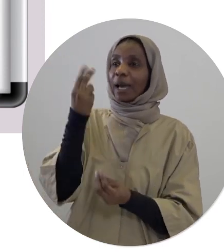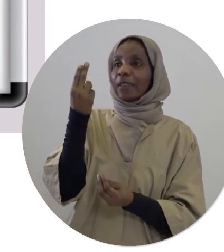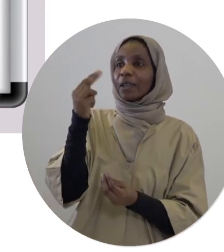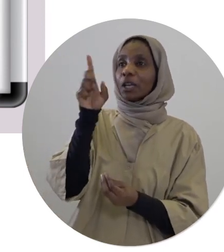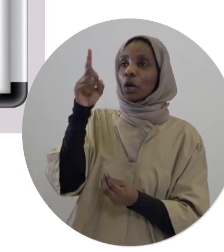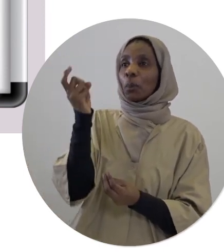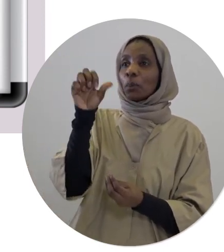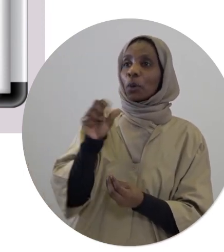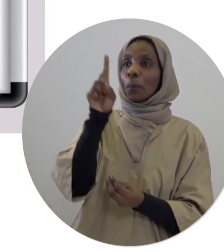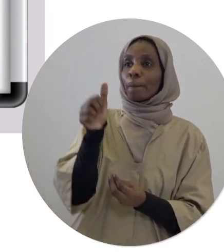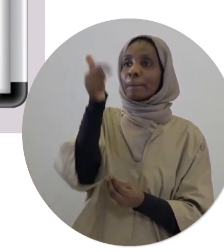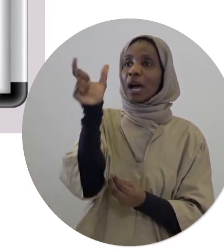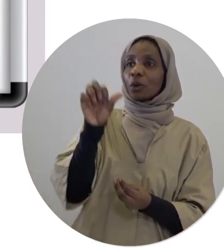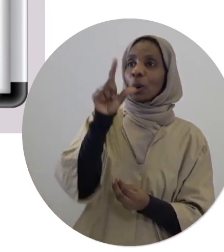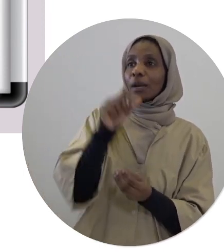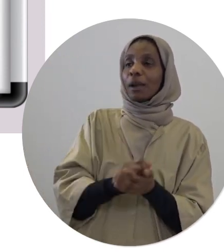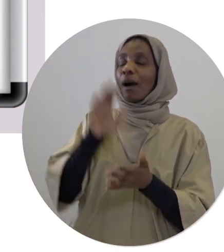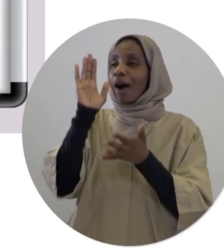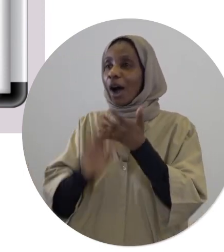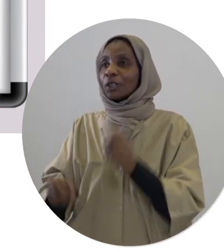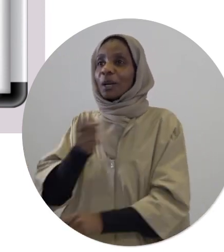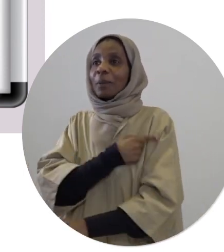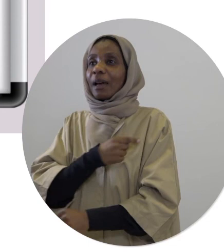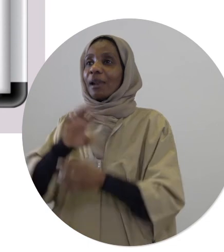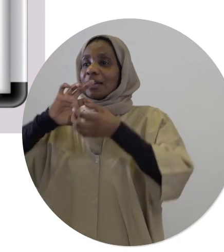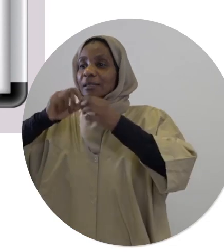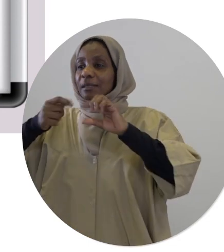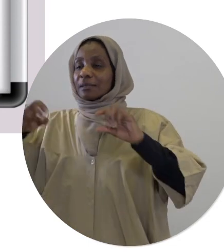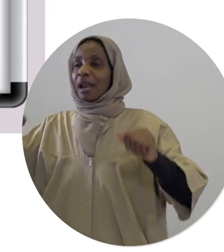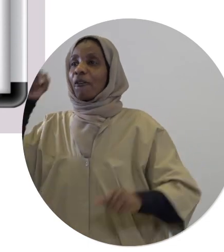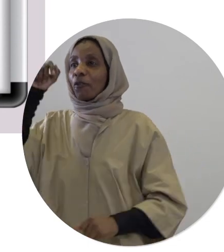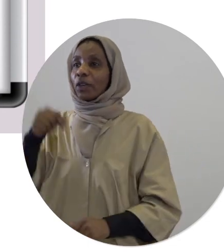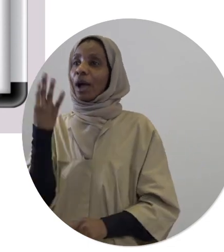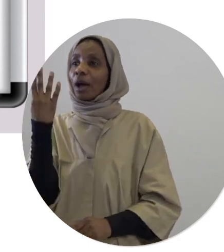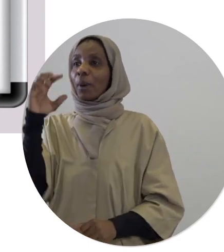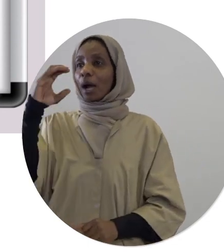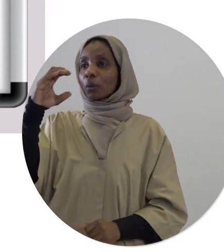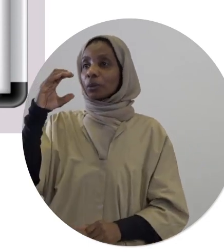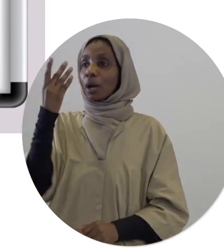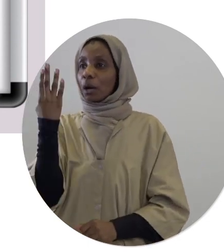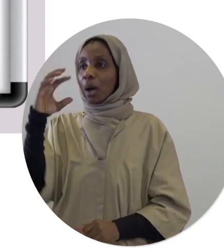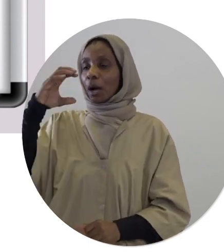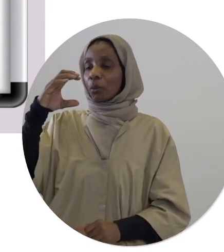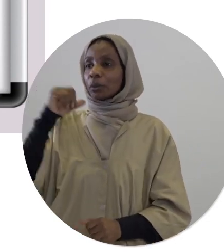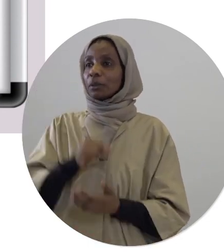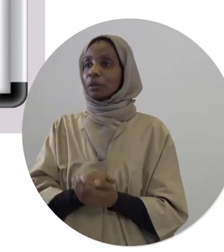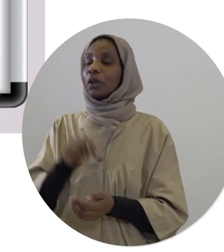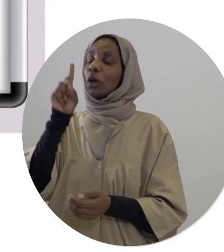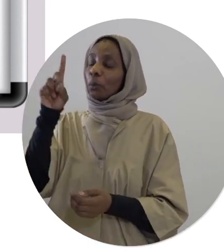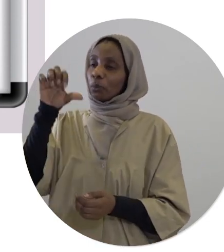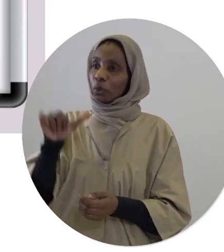2 ميثيل 2 بروبانول. المثال الأخير يتكون من سلسلة تحتوي على 4 ذرات كربون،